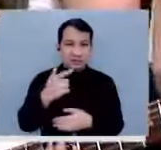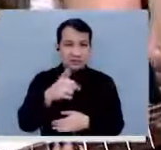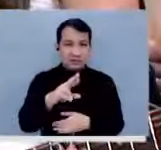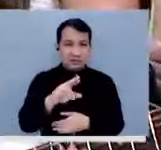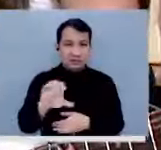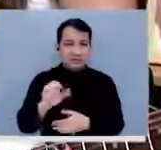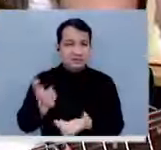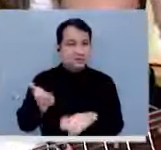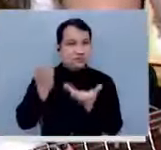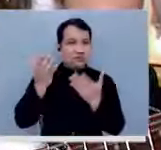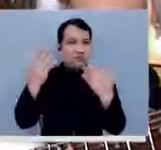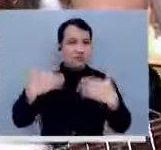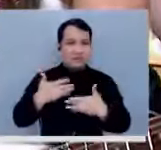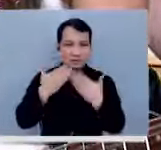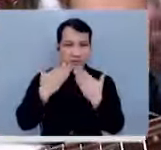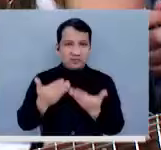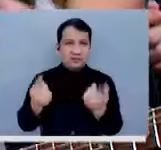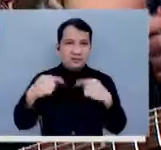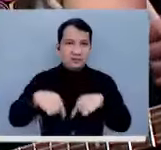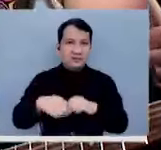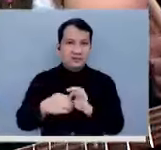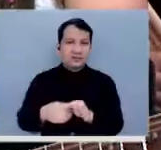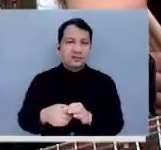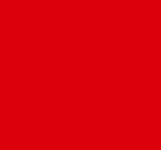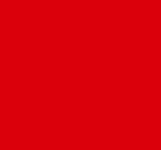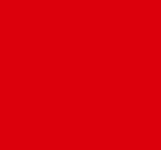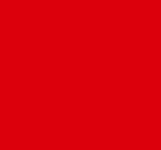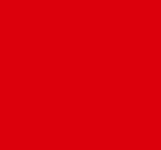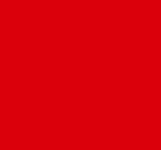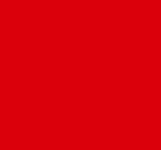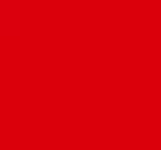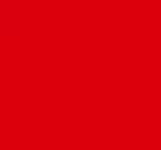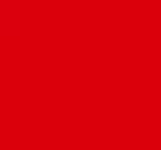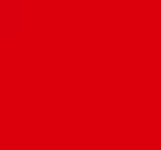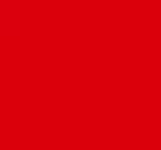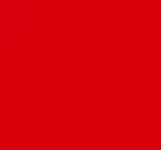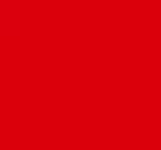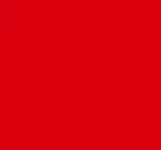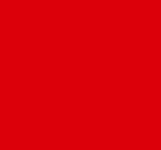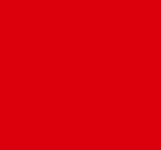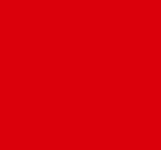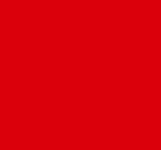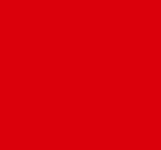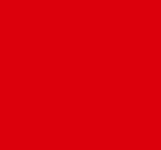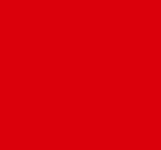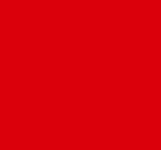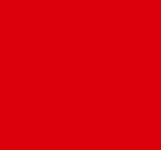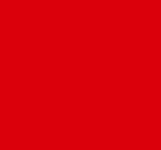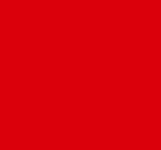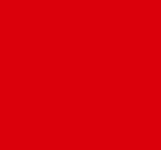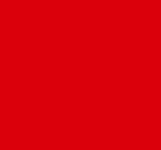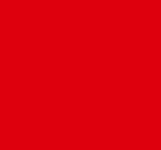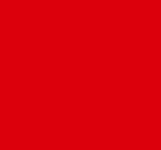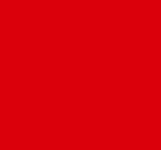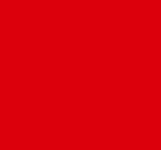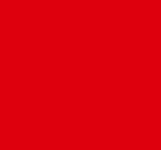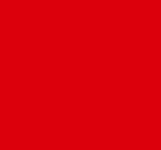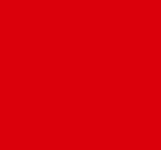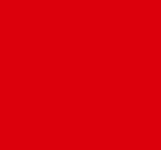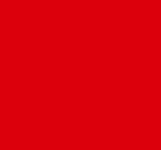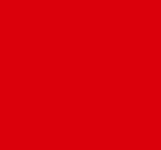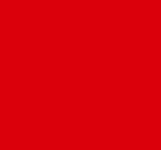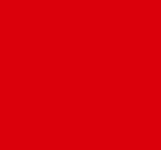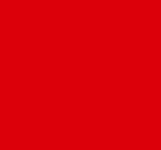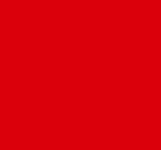kayo. Thank you for coming to the show, mga kapatid. Mga kapatid, Dimples Romana po, kumpletuhin ang inyong umaga ng